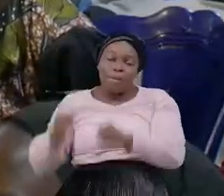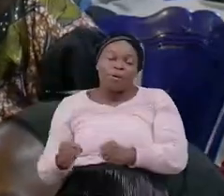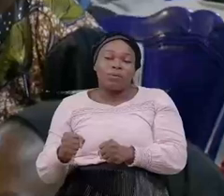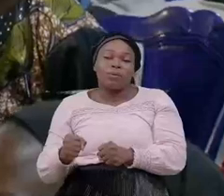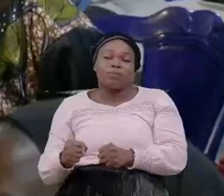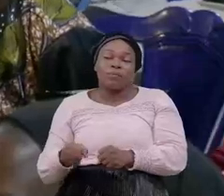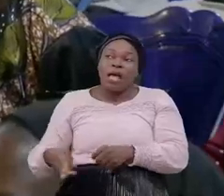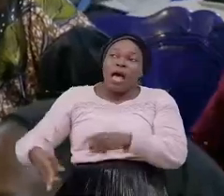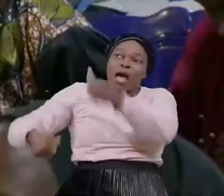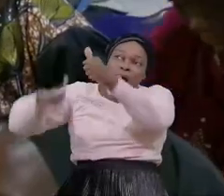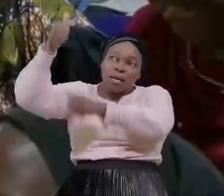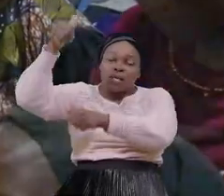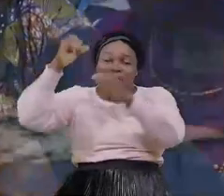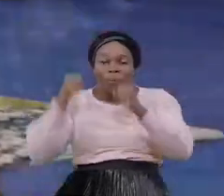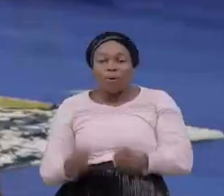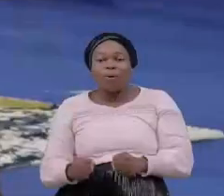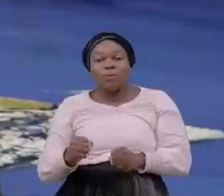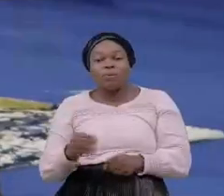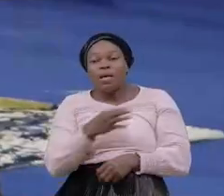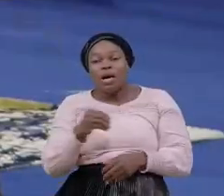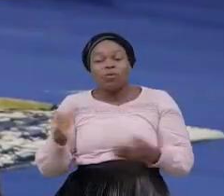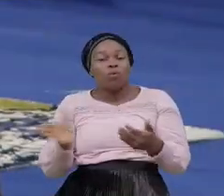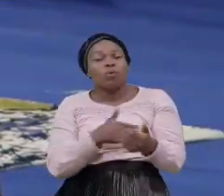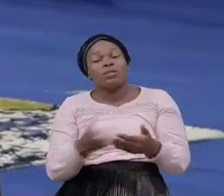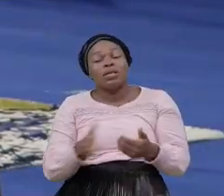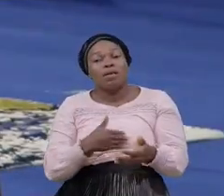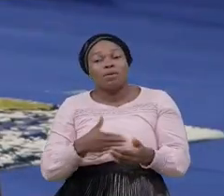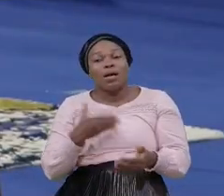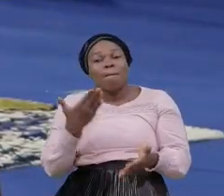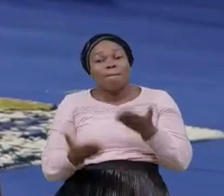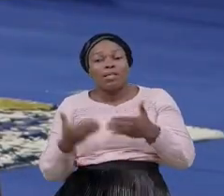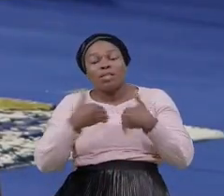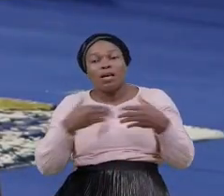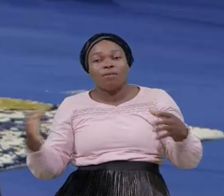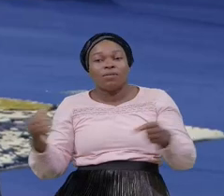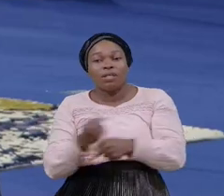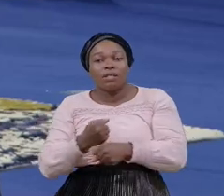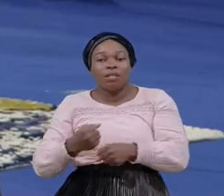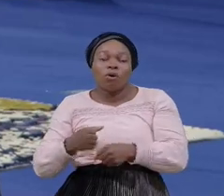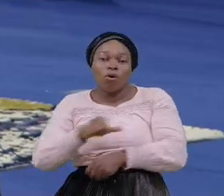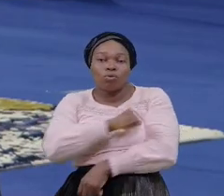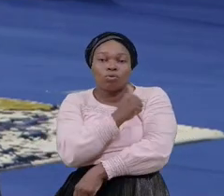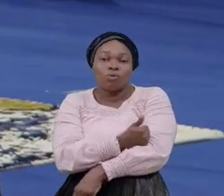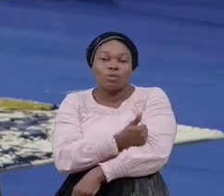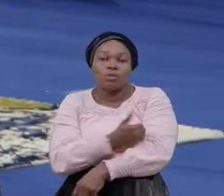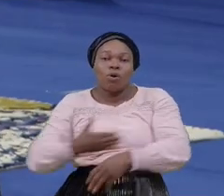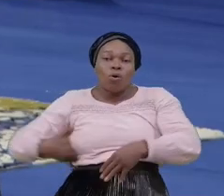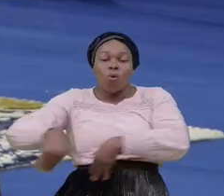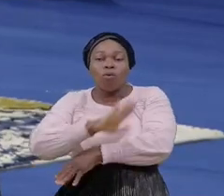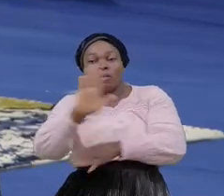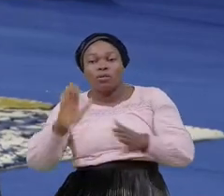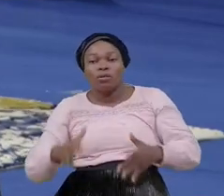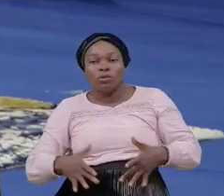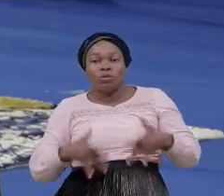suprême. Il a la puissance suprême. Que quel que soit ce qui a eu l'autorité, la domination sur